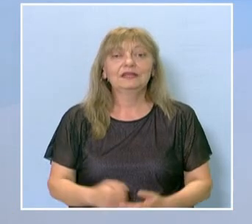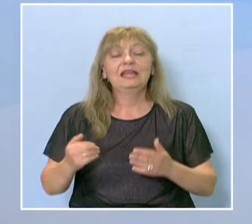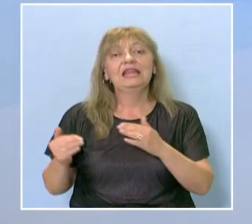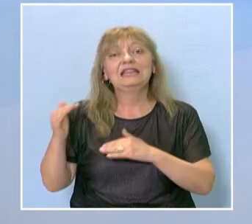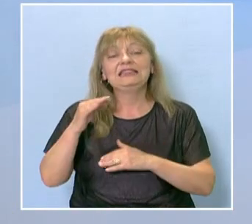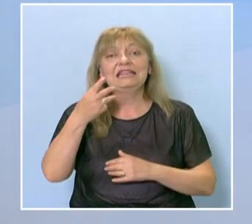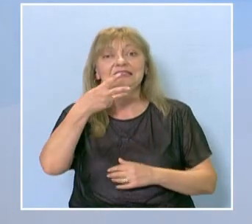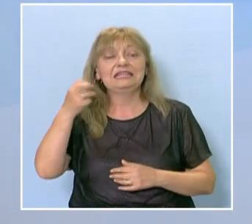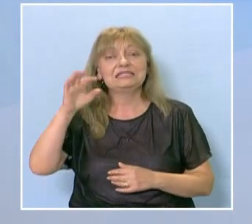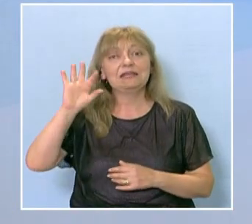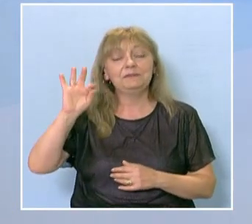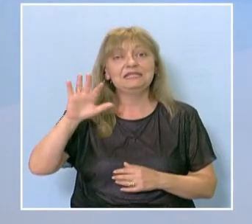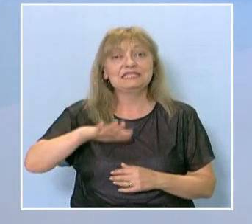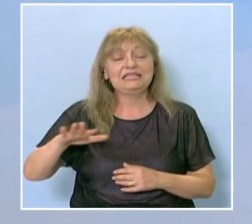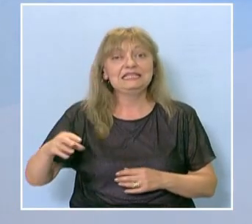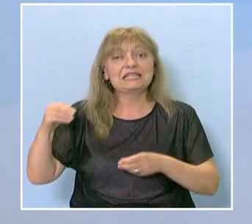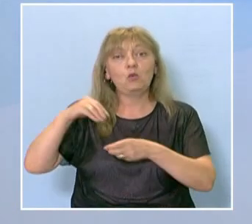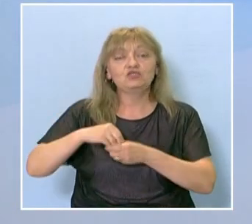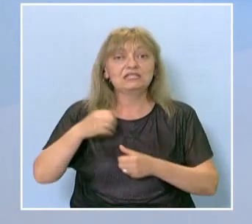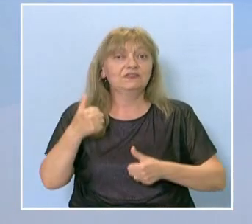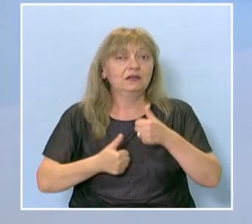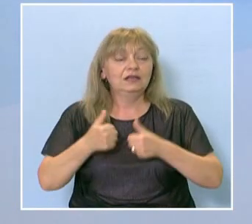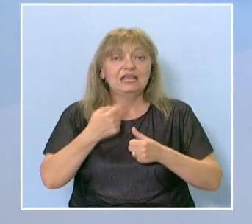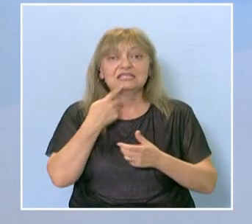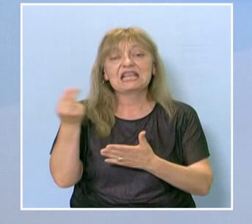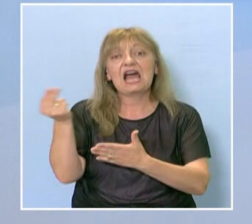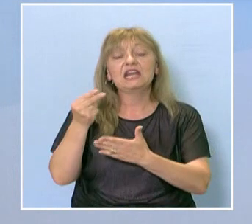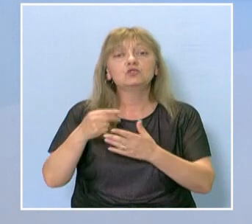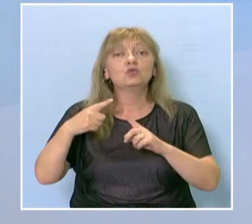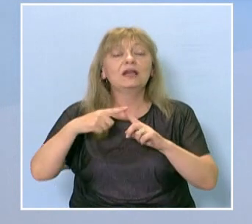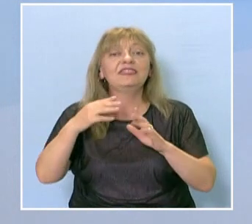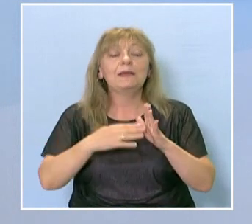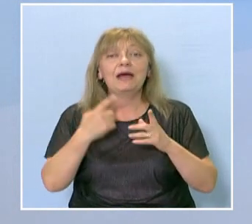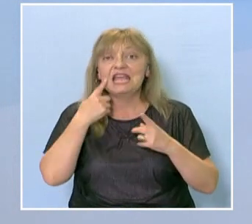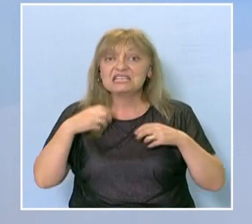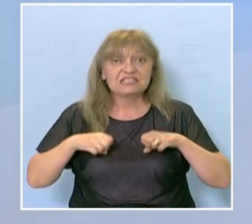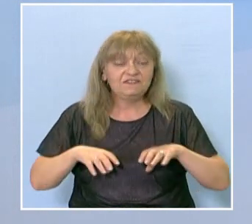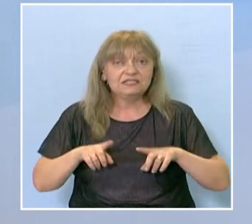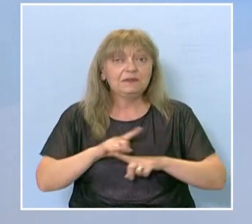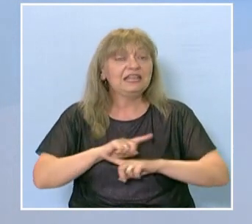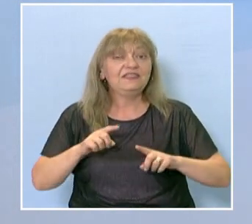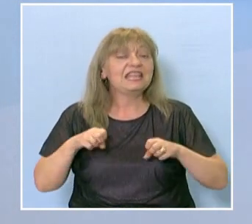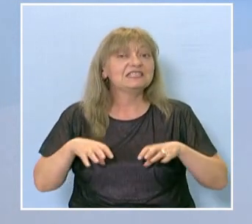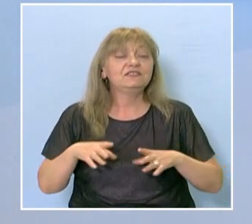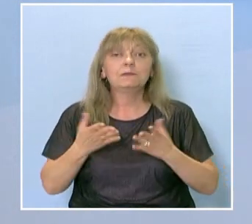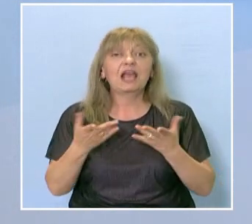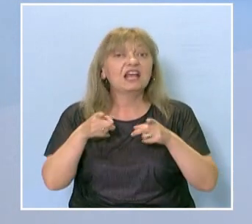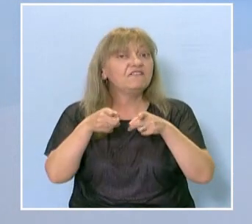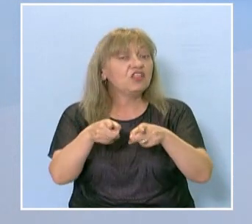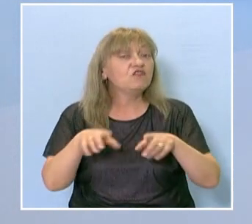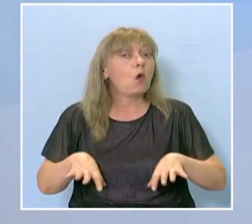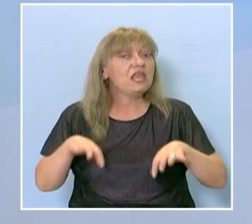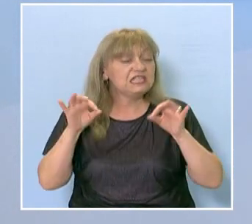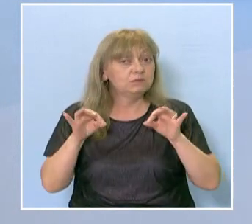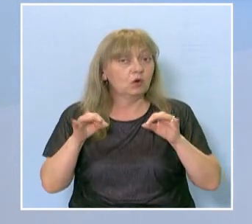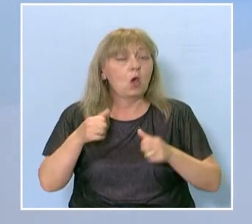Над 350 деца от Варна участваха в конкурса за рисунка на тема «Зависим или независим, какъв е твоят избор?».